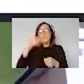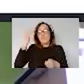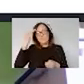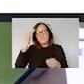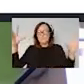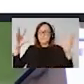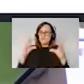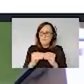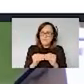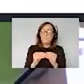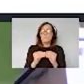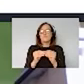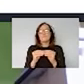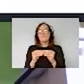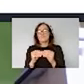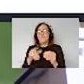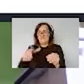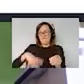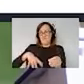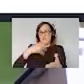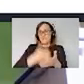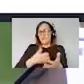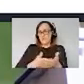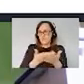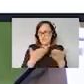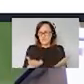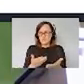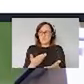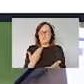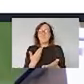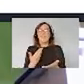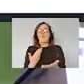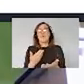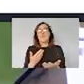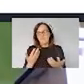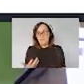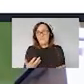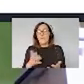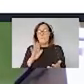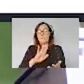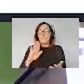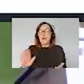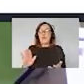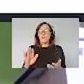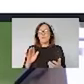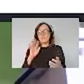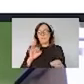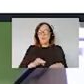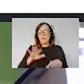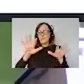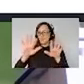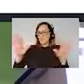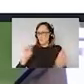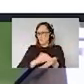kumulujemy i na niej, z niej warto skorzystać. Ze względu na to, że jeśli mają Państwo tak duże